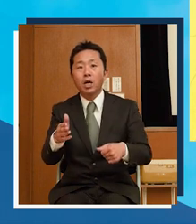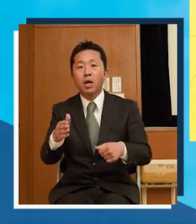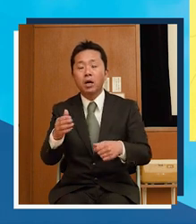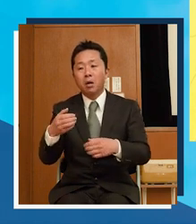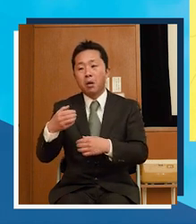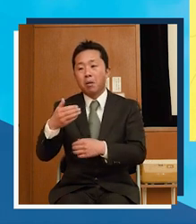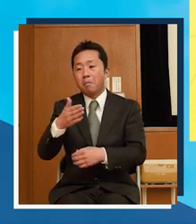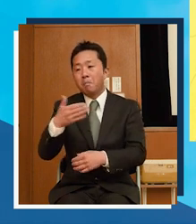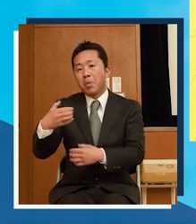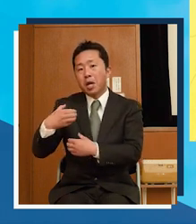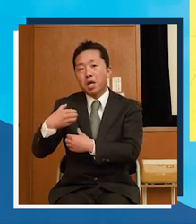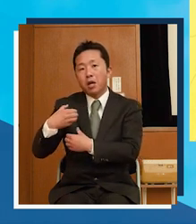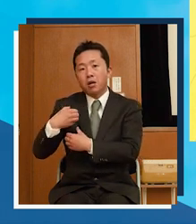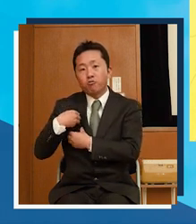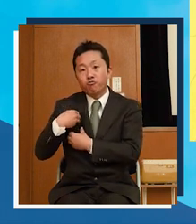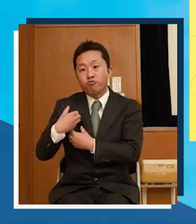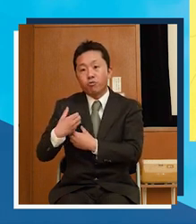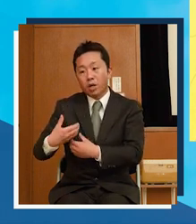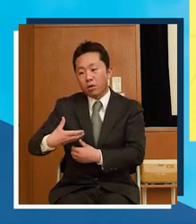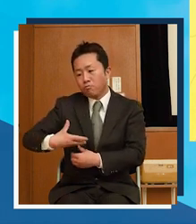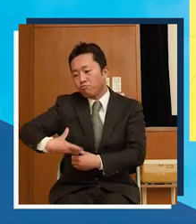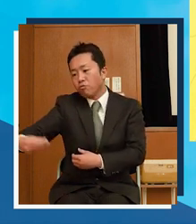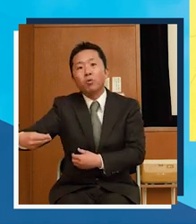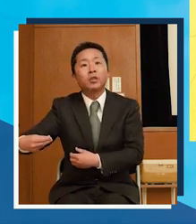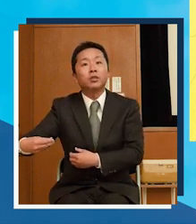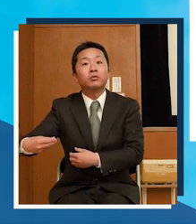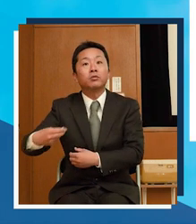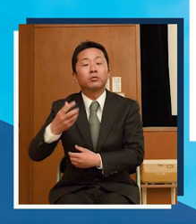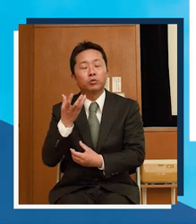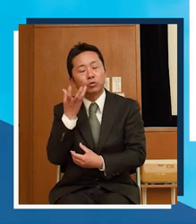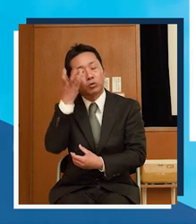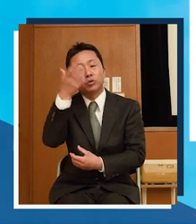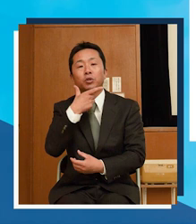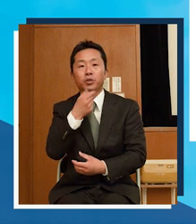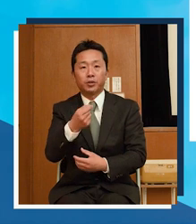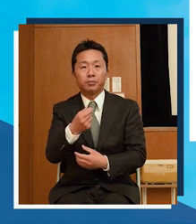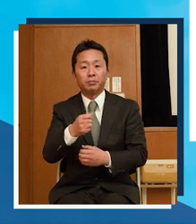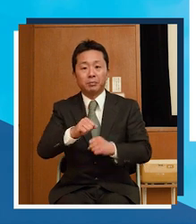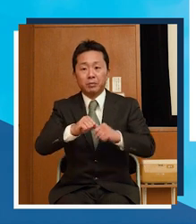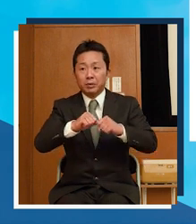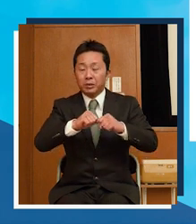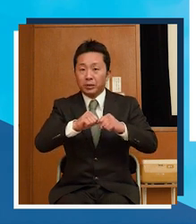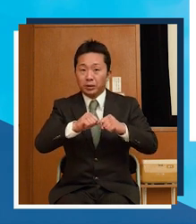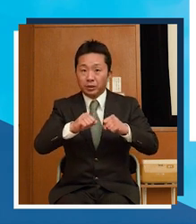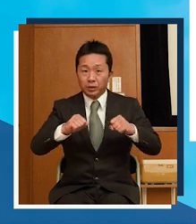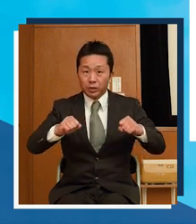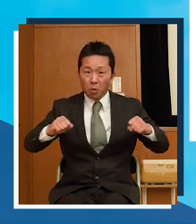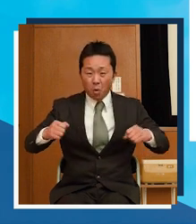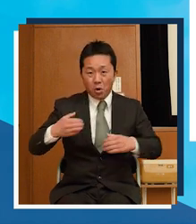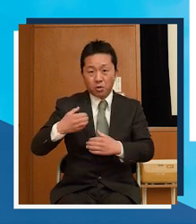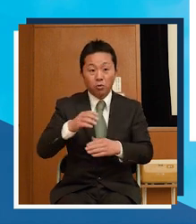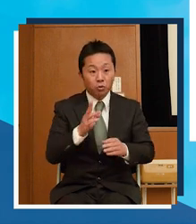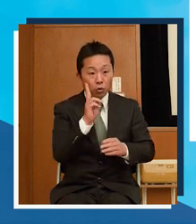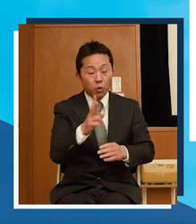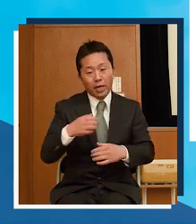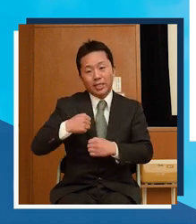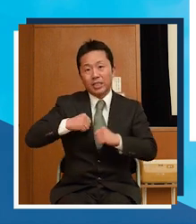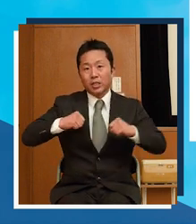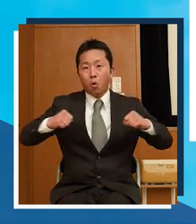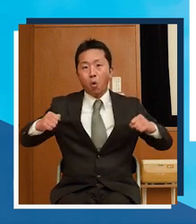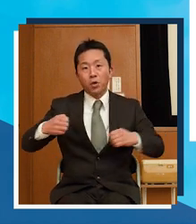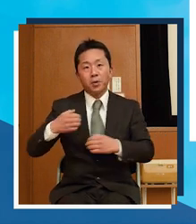占領しているということをちょっと想像していただきたいと思います広大な米軍基地が住民生活と隣り合わせの上